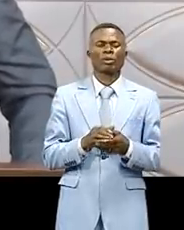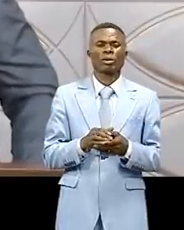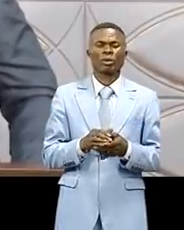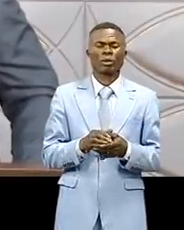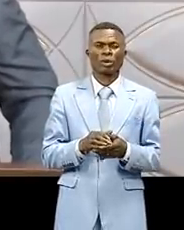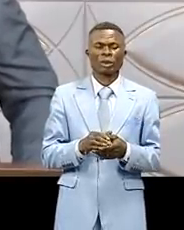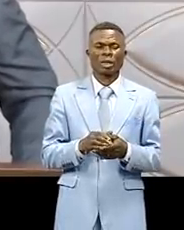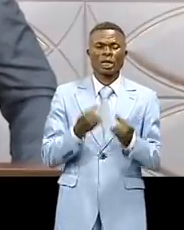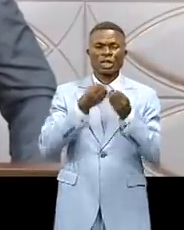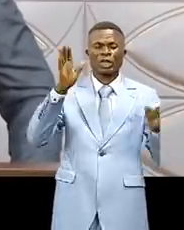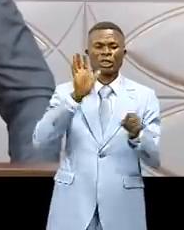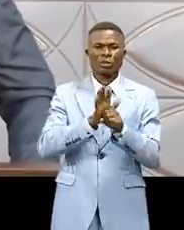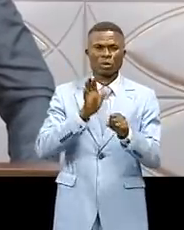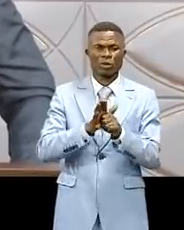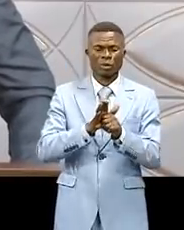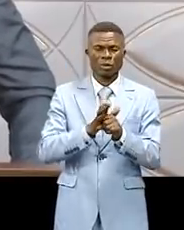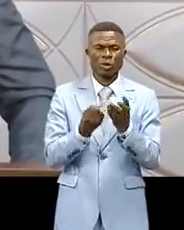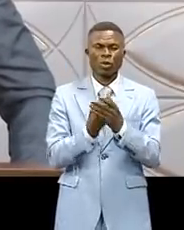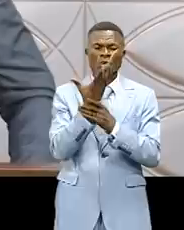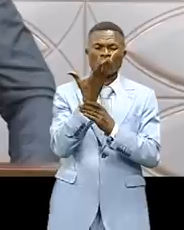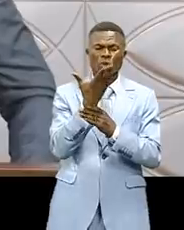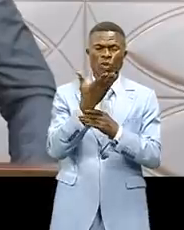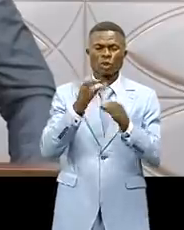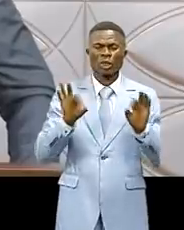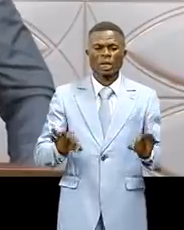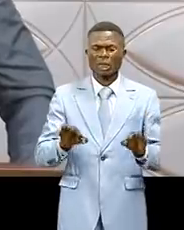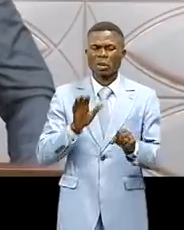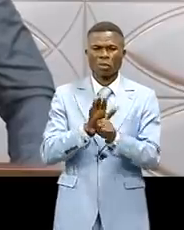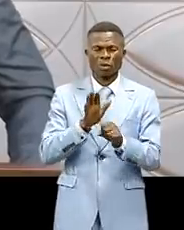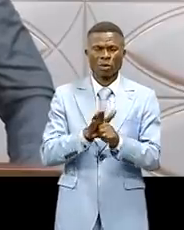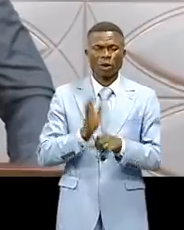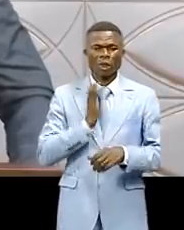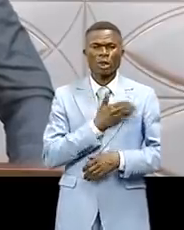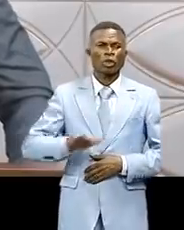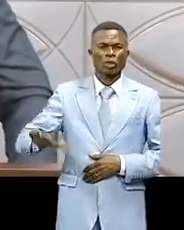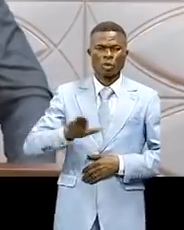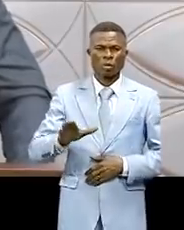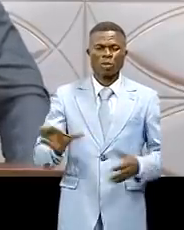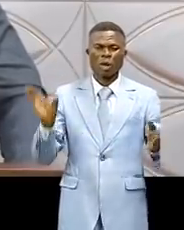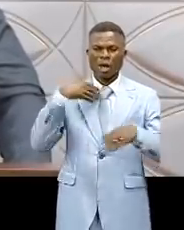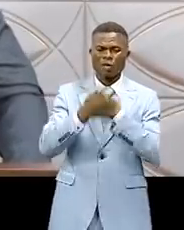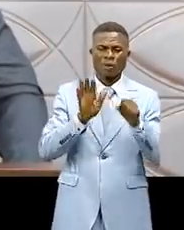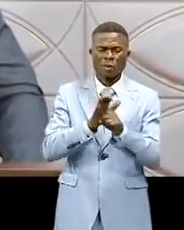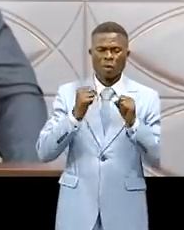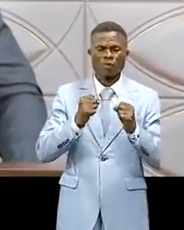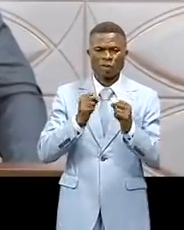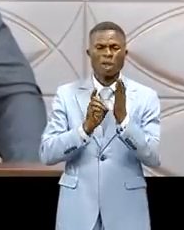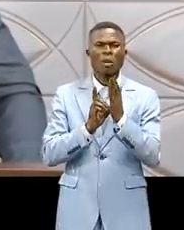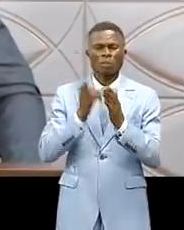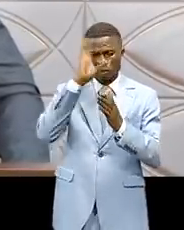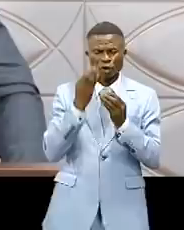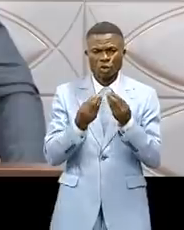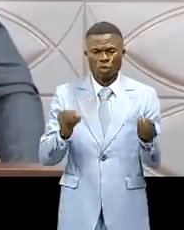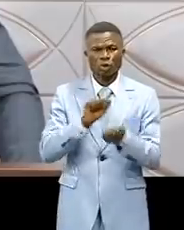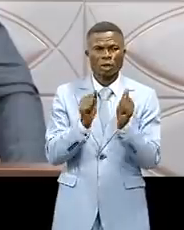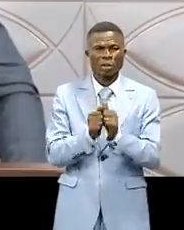potentiel humain et de leurs ressources naturelles nos états doivent mutualiser leurs efforts pour relever les défis qui